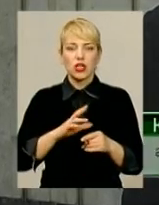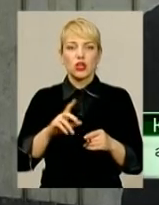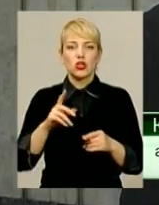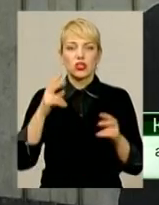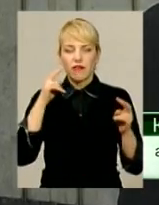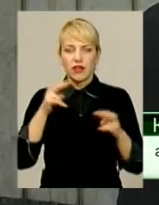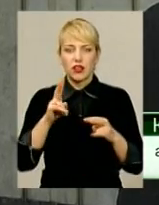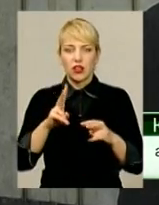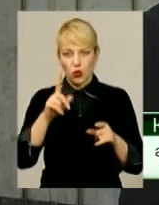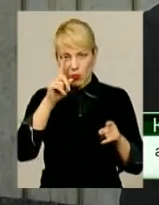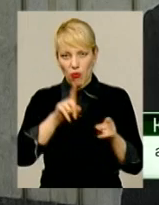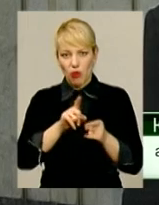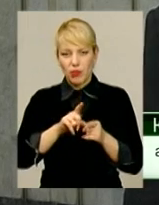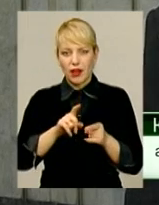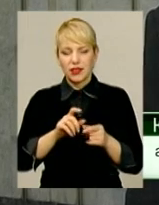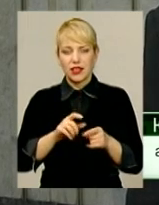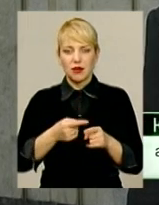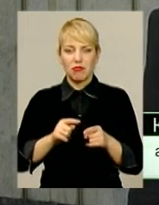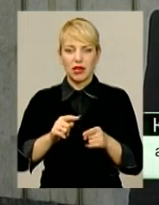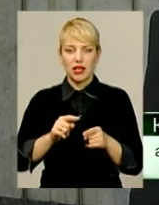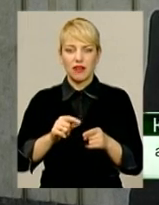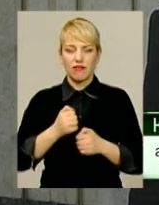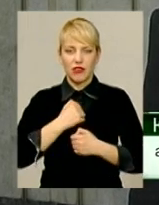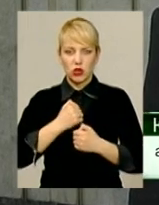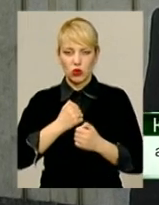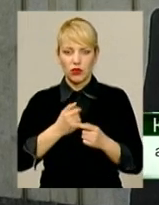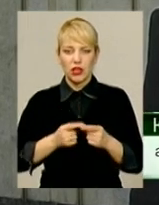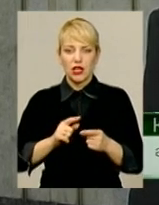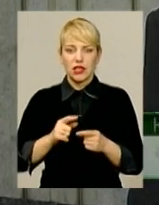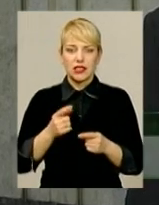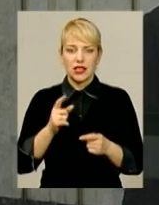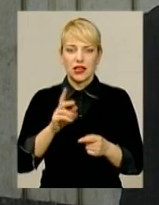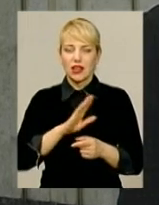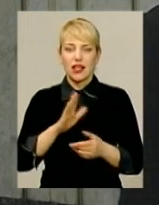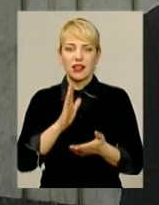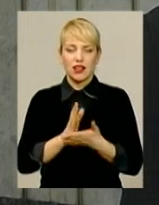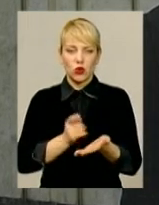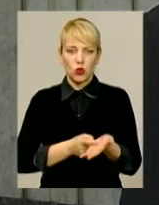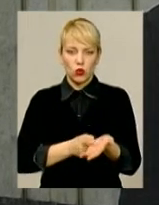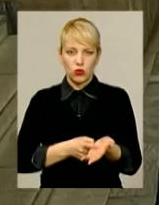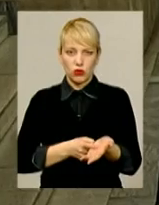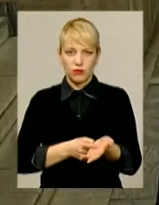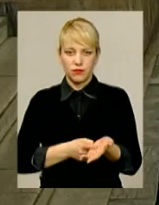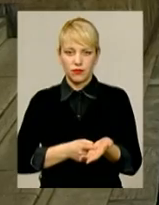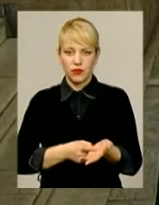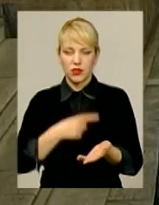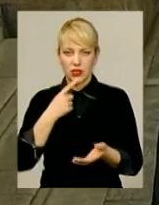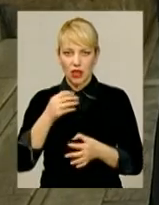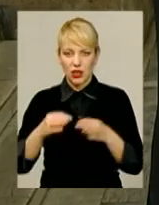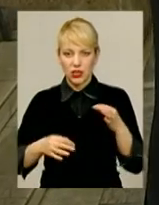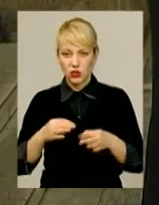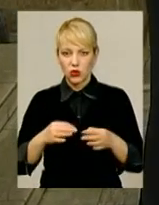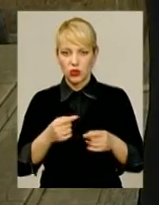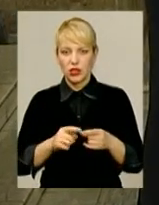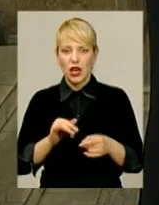побратими, з якими вони були безпосередньо в цьому бойових діях, це не являються тим доказом, який є достатнім для суду. Окрім того,